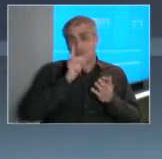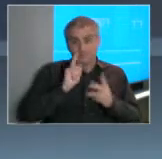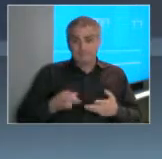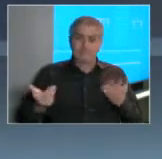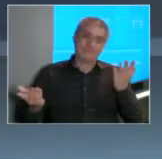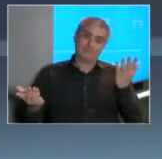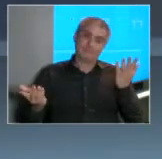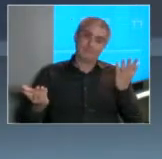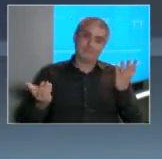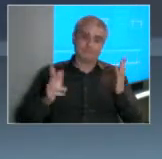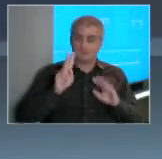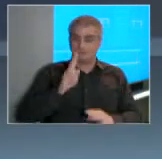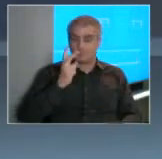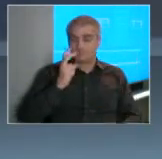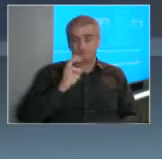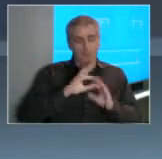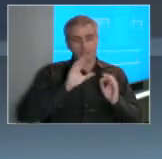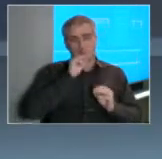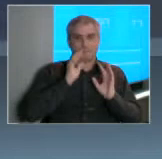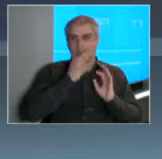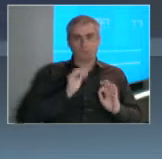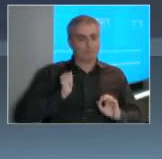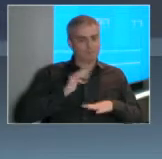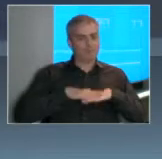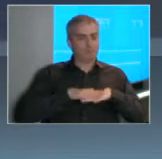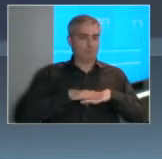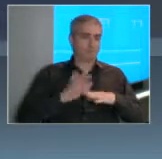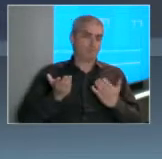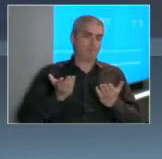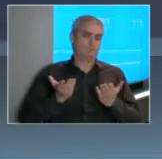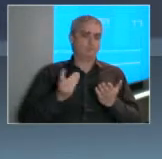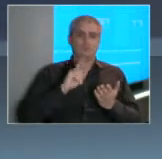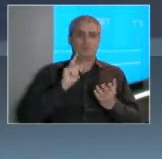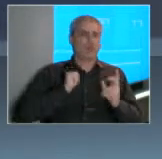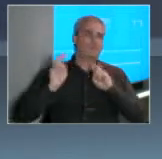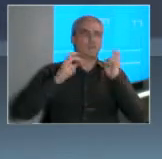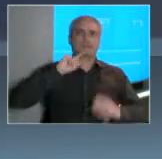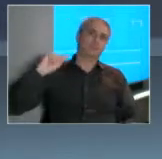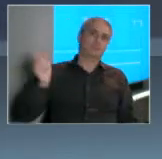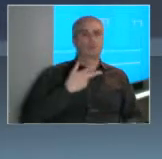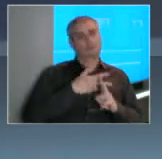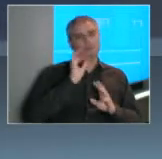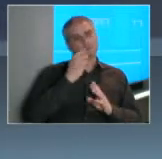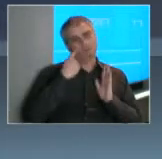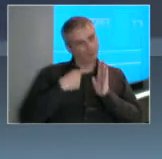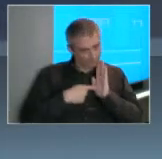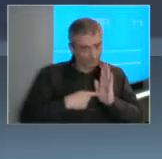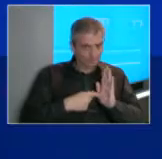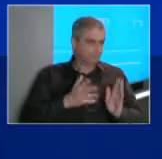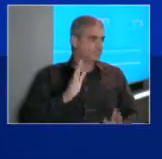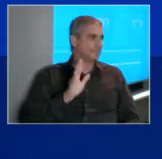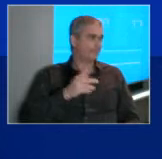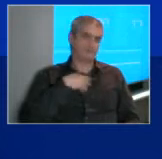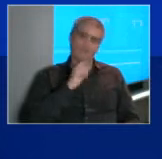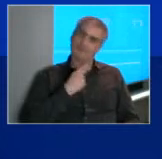צריך בפברואר 2020 להתחיל לדבר ברצינות על צבא מקצועי, כזה שלא מגייסים את כולם רק לשם הנראות. תראה,